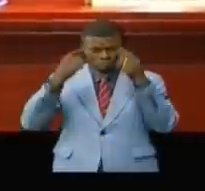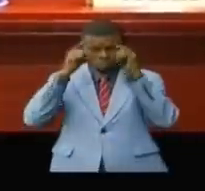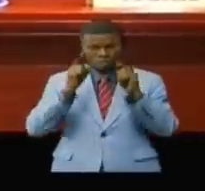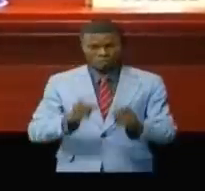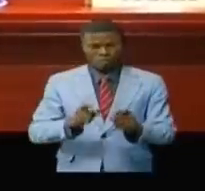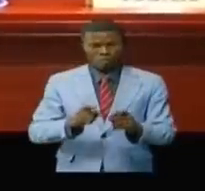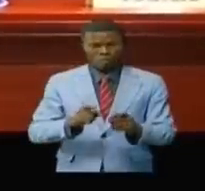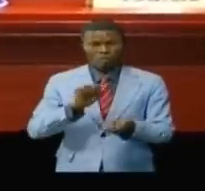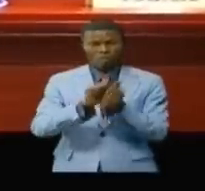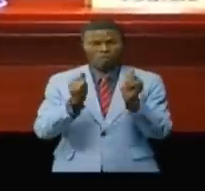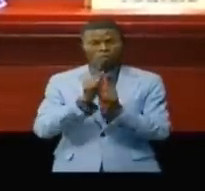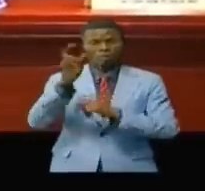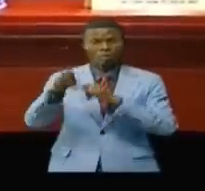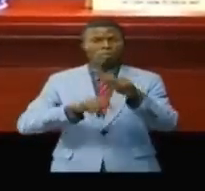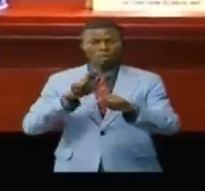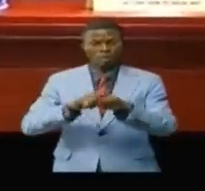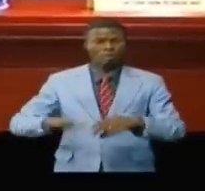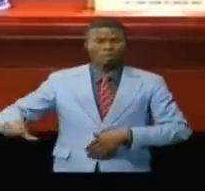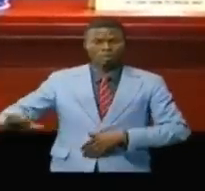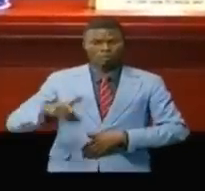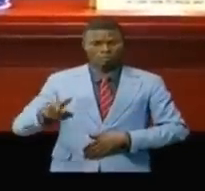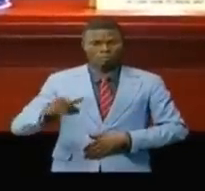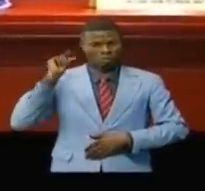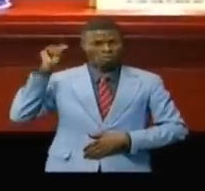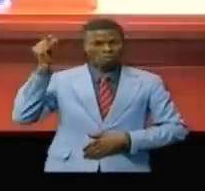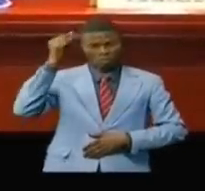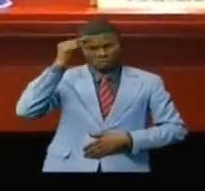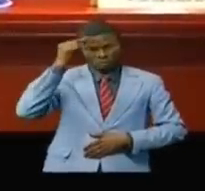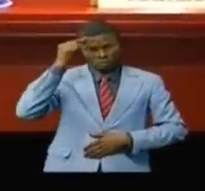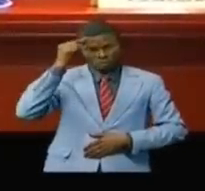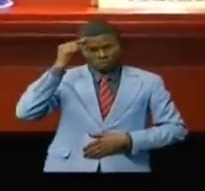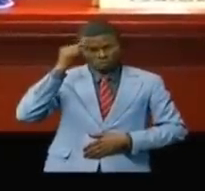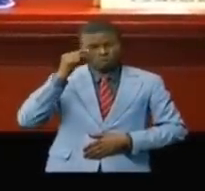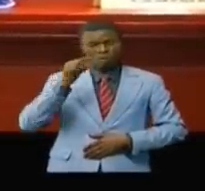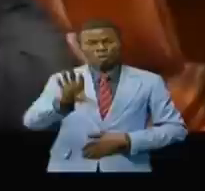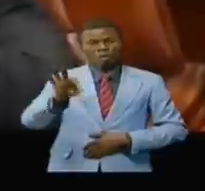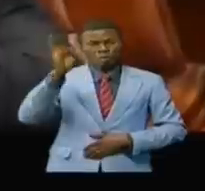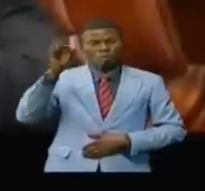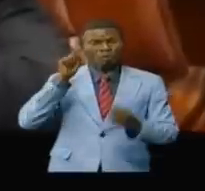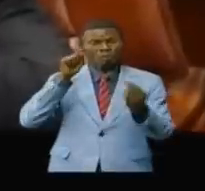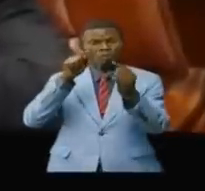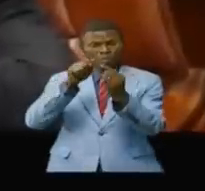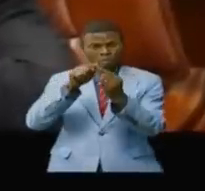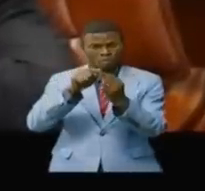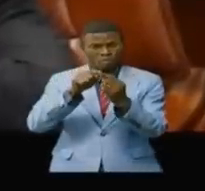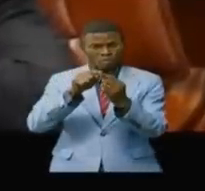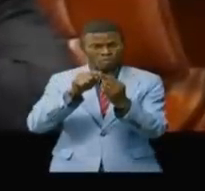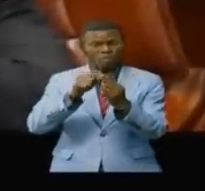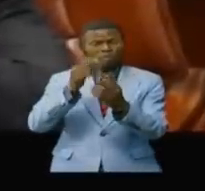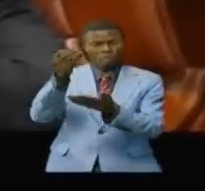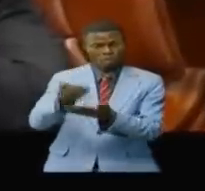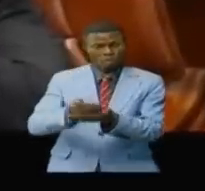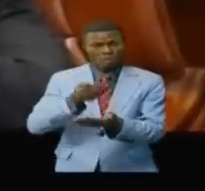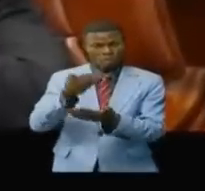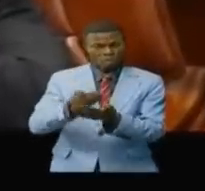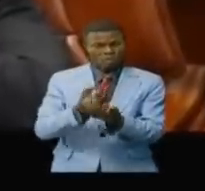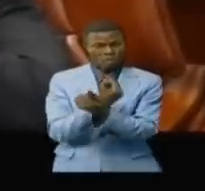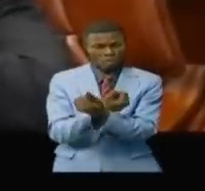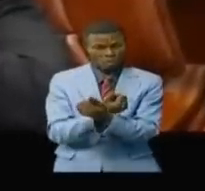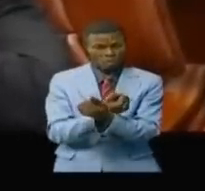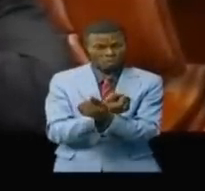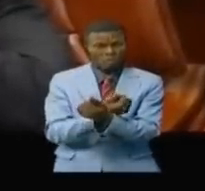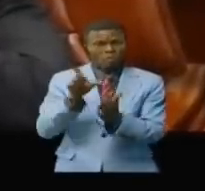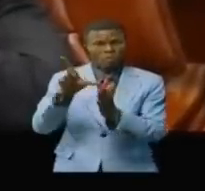à l'échelle nationale. Le gouvernement s'est donc fixé l'objectif d'exploiter dans le respect des